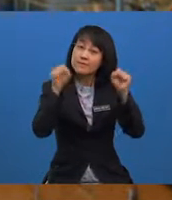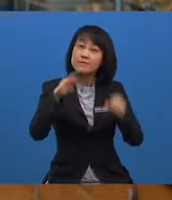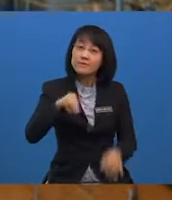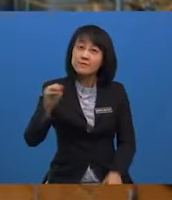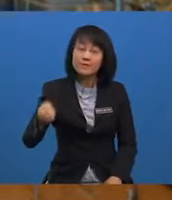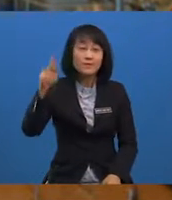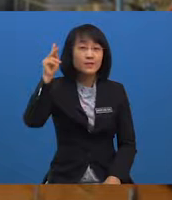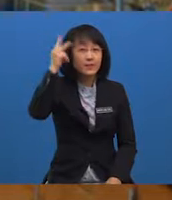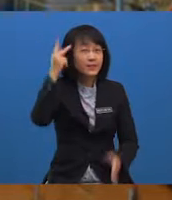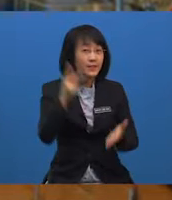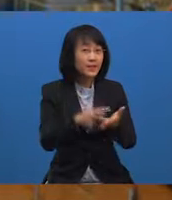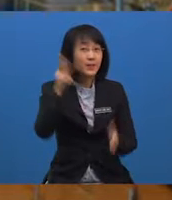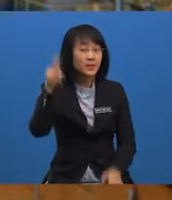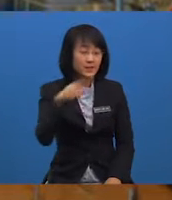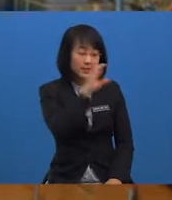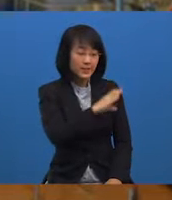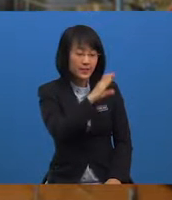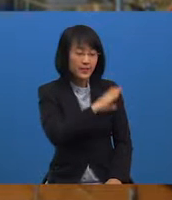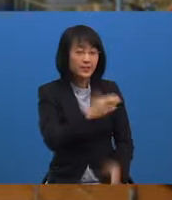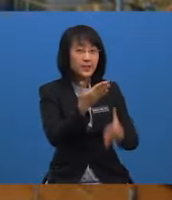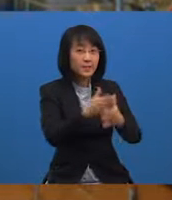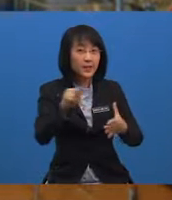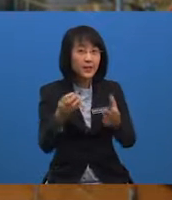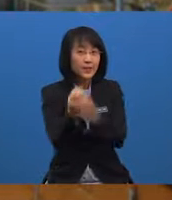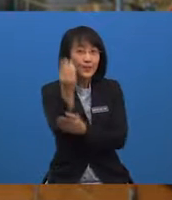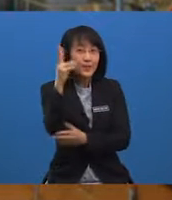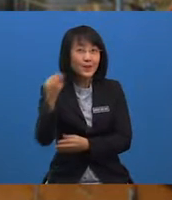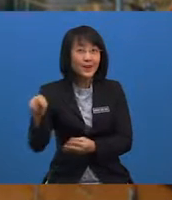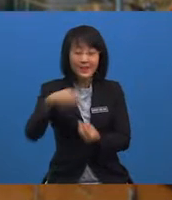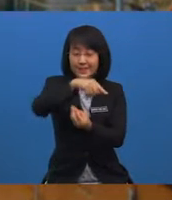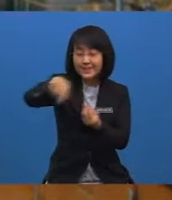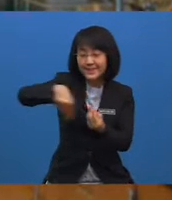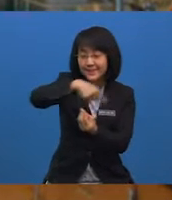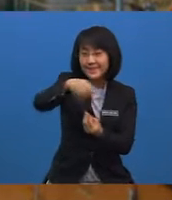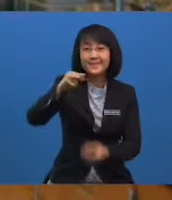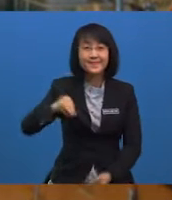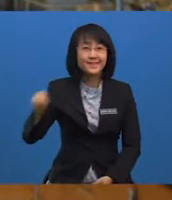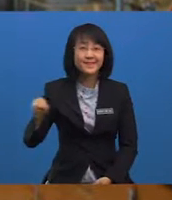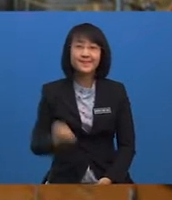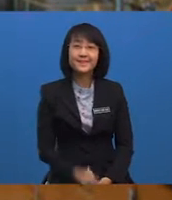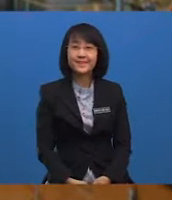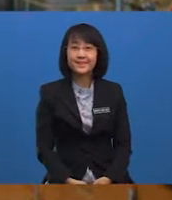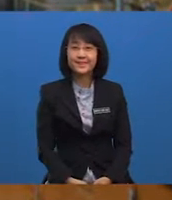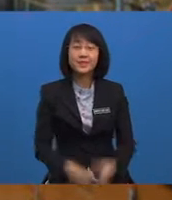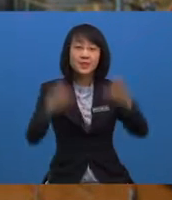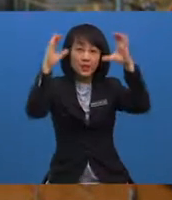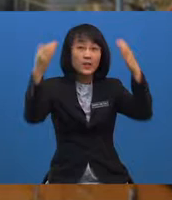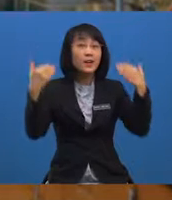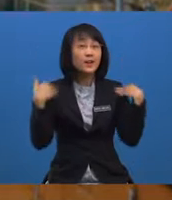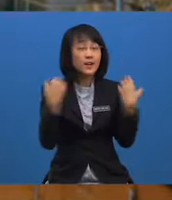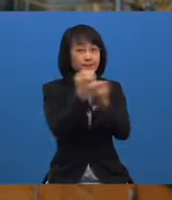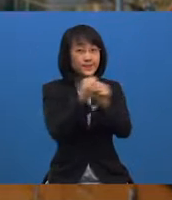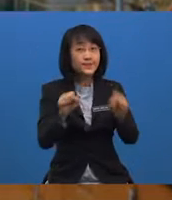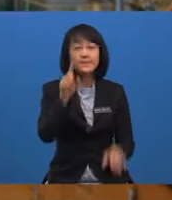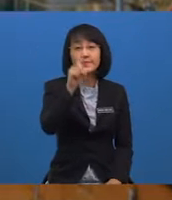pasti ciri-ciri bahagian tumbuhan di sekeliling murid-murid. Baiklah murid-murid, cikgu juga ada